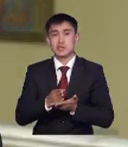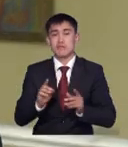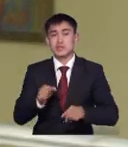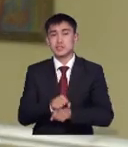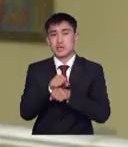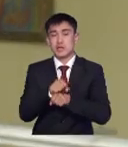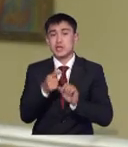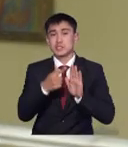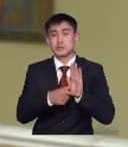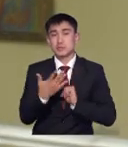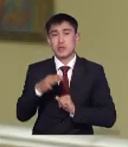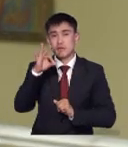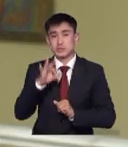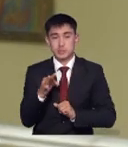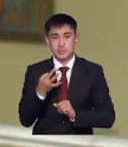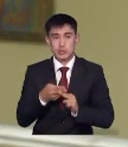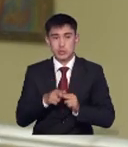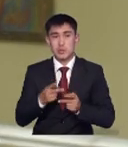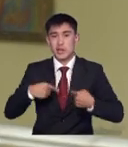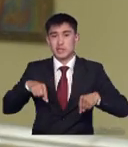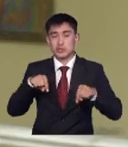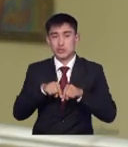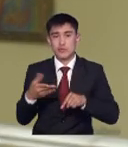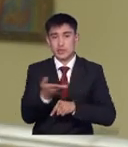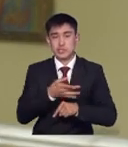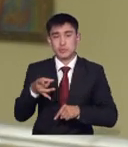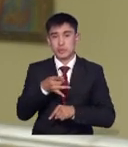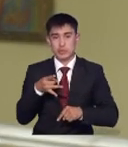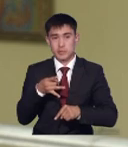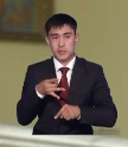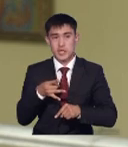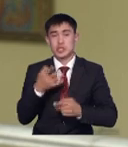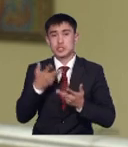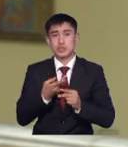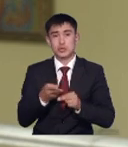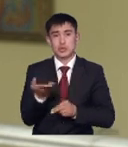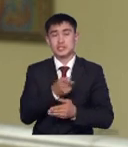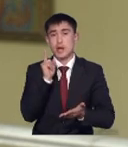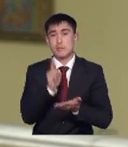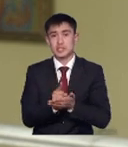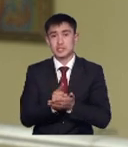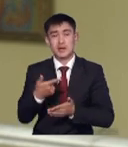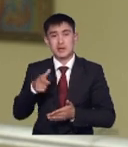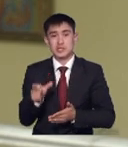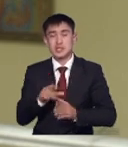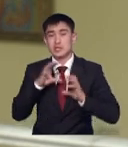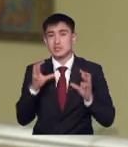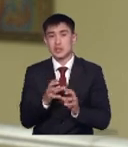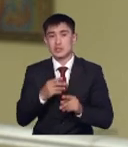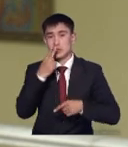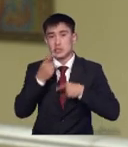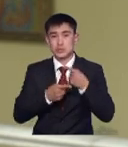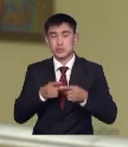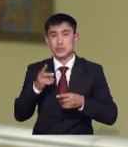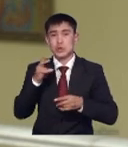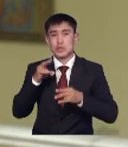восстаний, 75% из которых были организованы в нашем регионе. Я считаю, что наша обязанность как граждан – сохранить эту